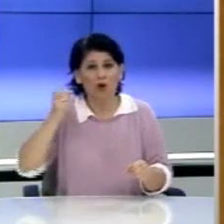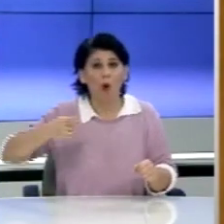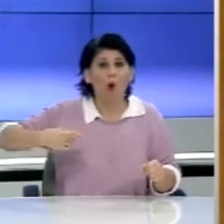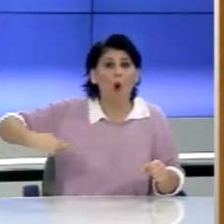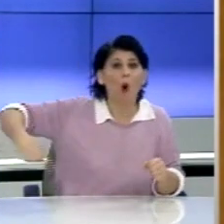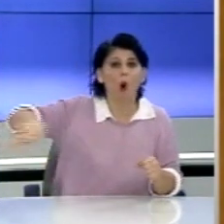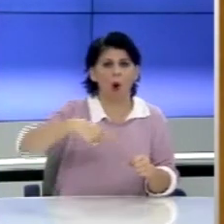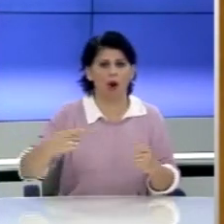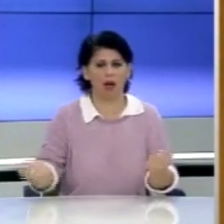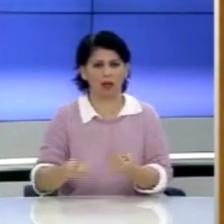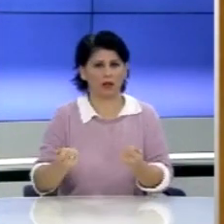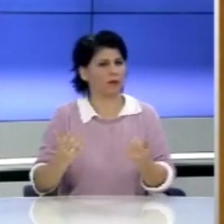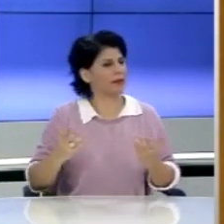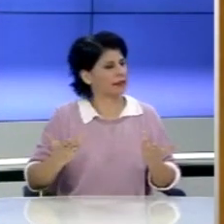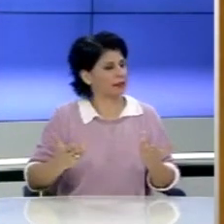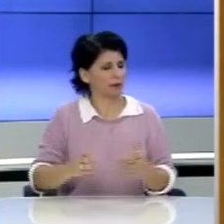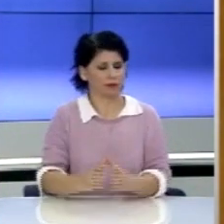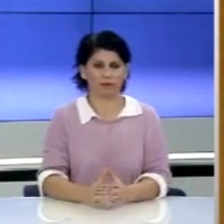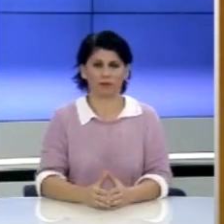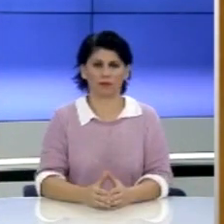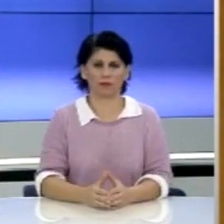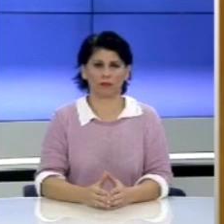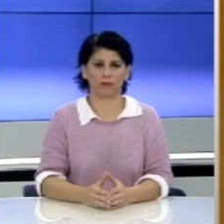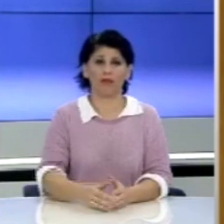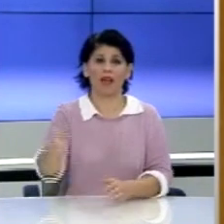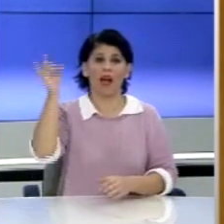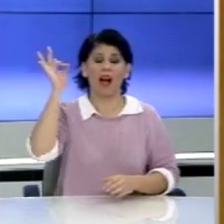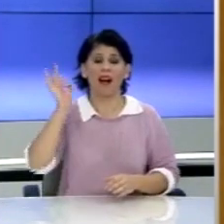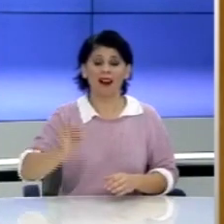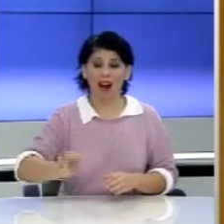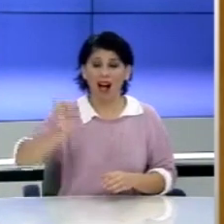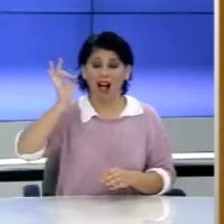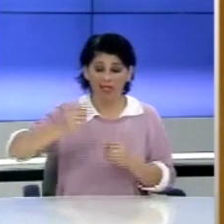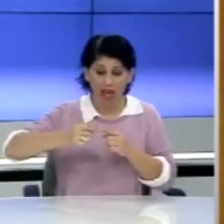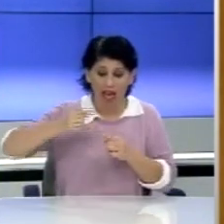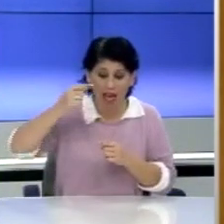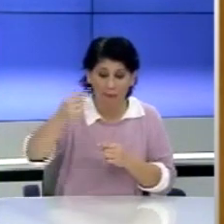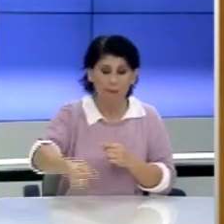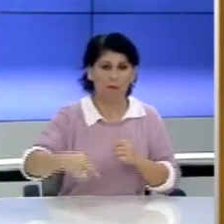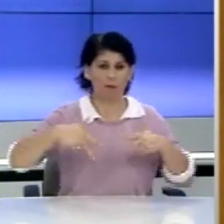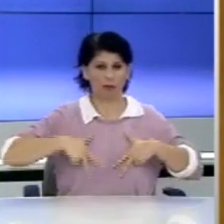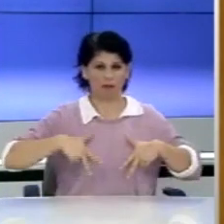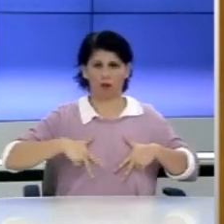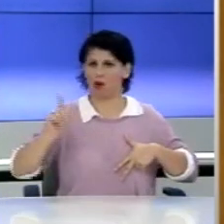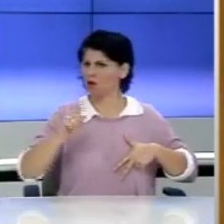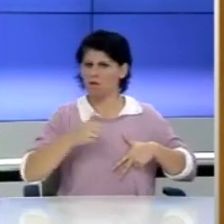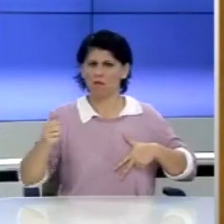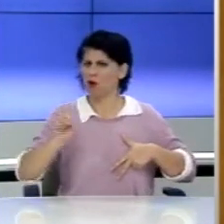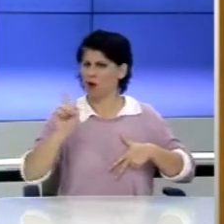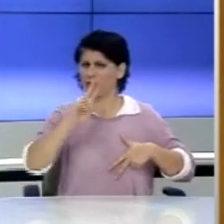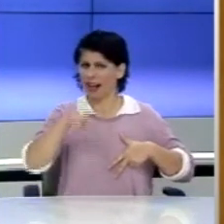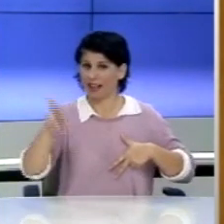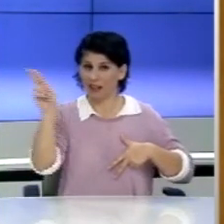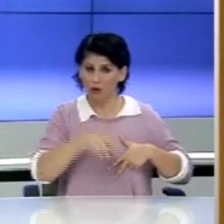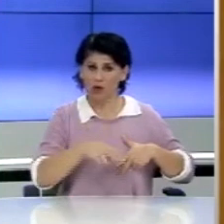όλοι οι εργαζόμενοι είναι η εξής. Κάθε επόμενη κυβέρνηση όχι μόνο δεν καταργούσε